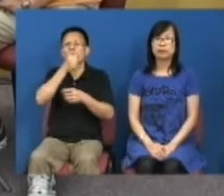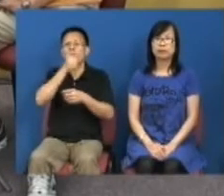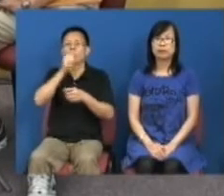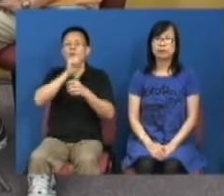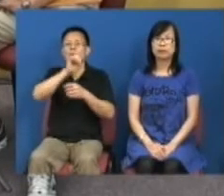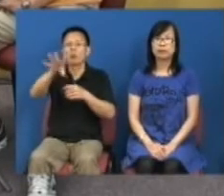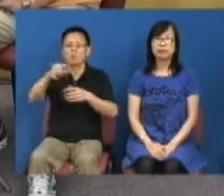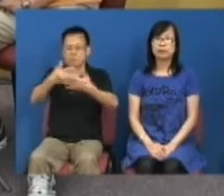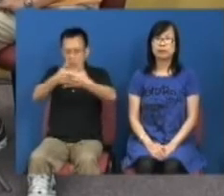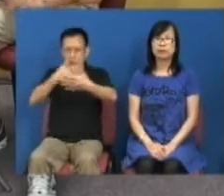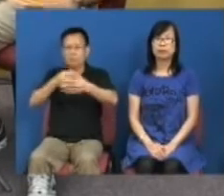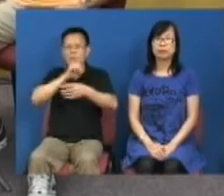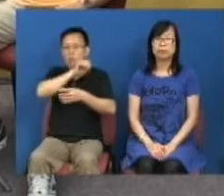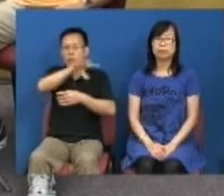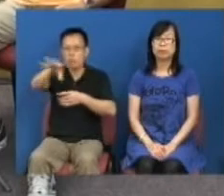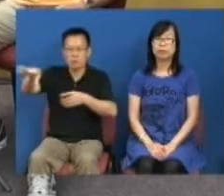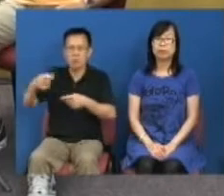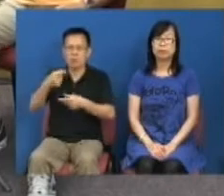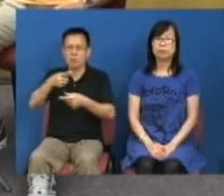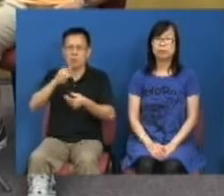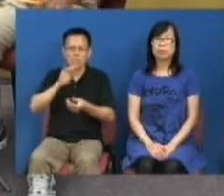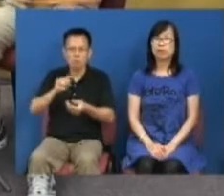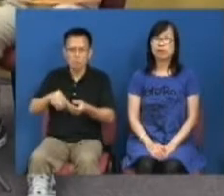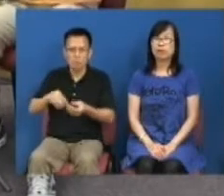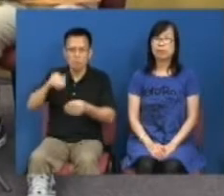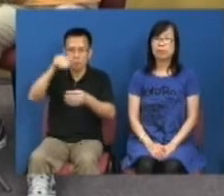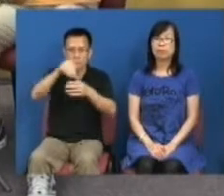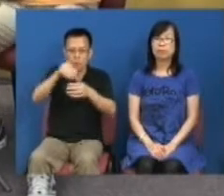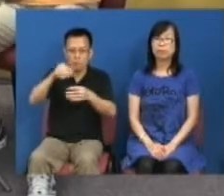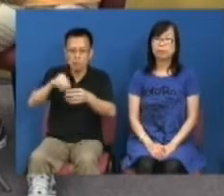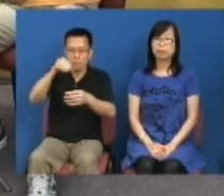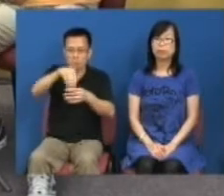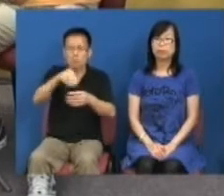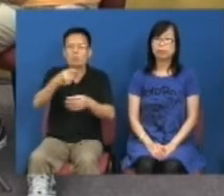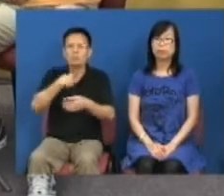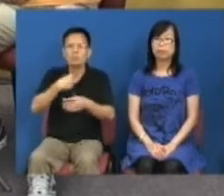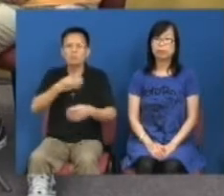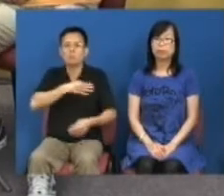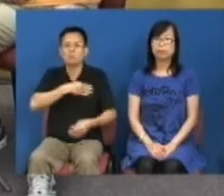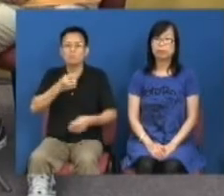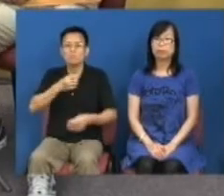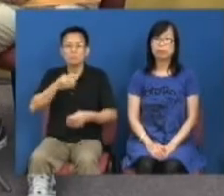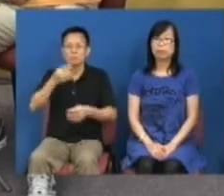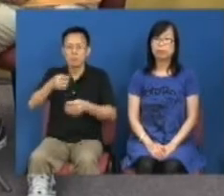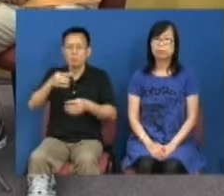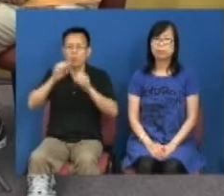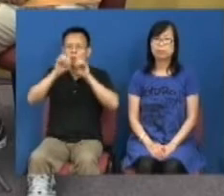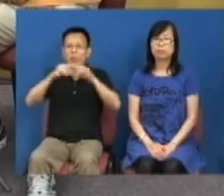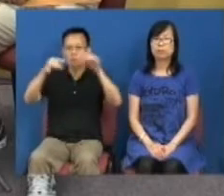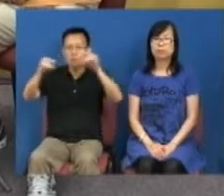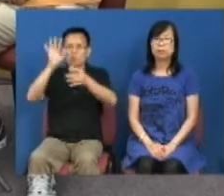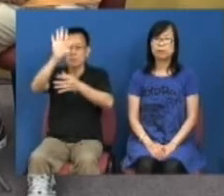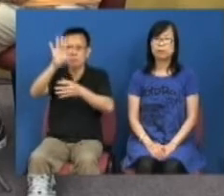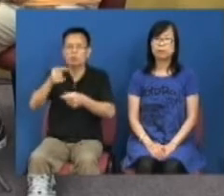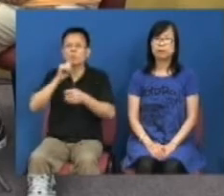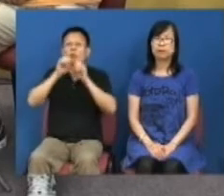或者事前通知所有参加的团体又拿来籌款又有牌子出了通告给你们然后呢你做了你呼